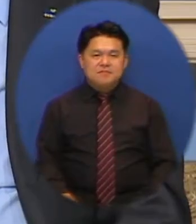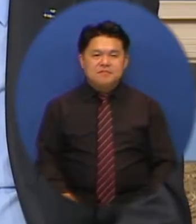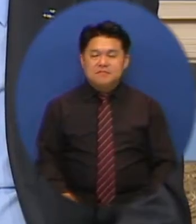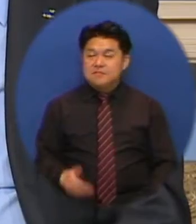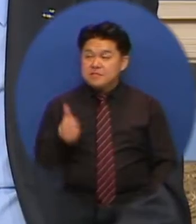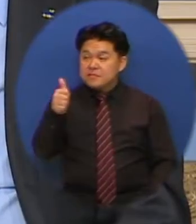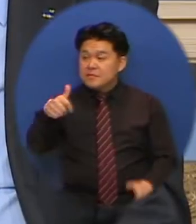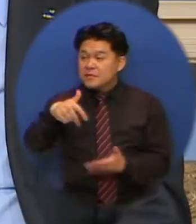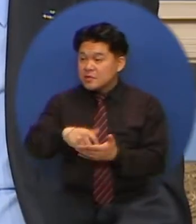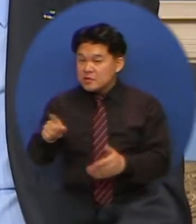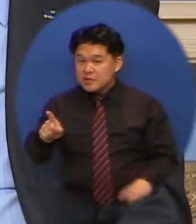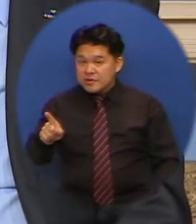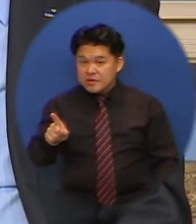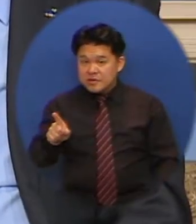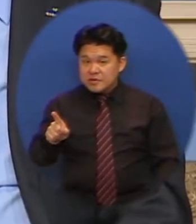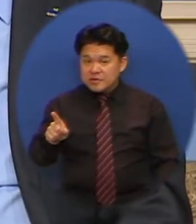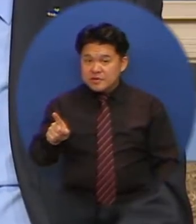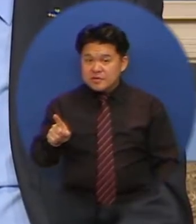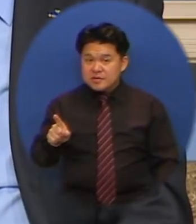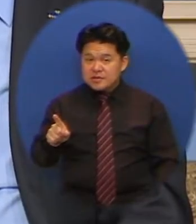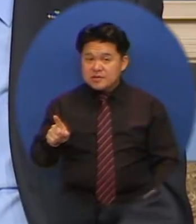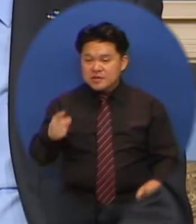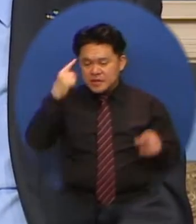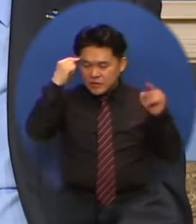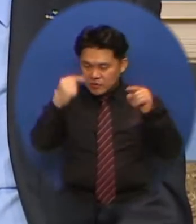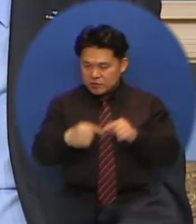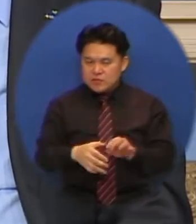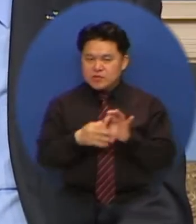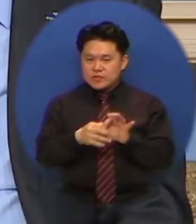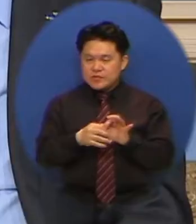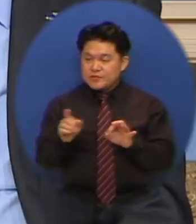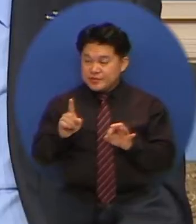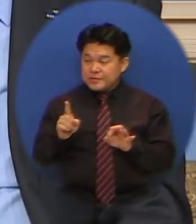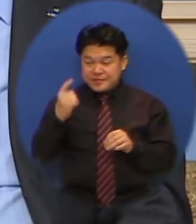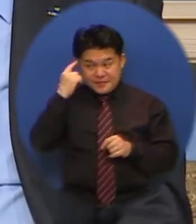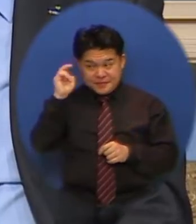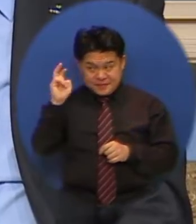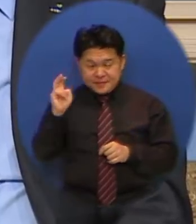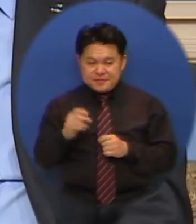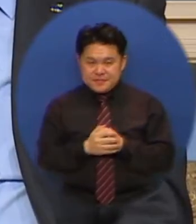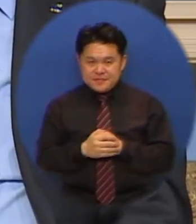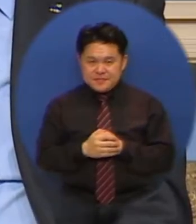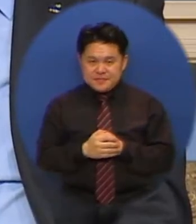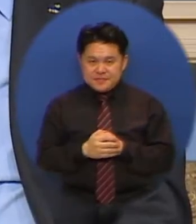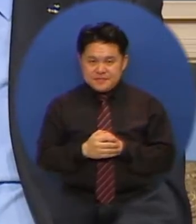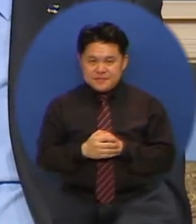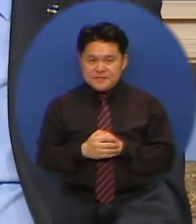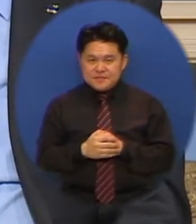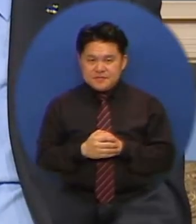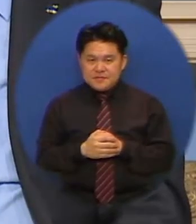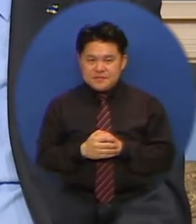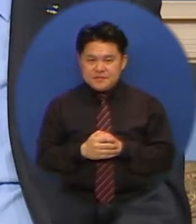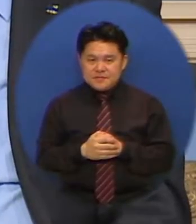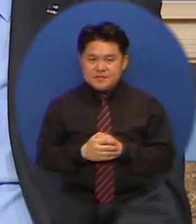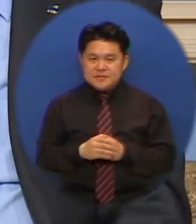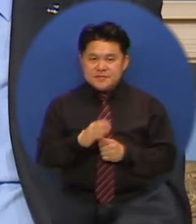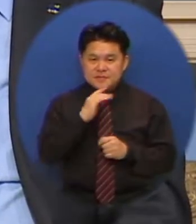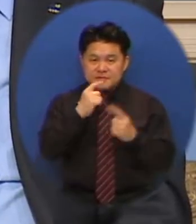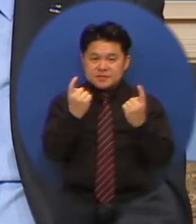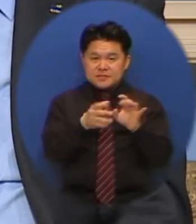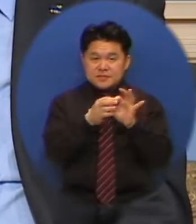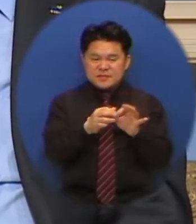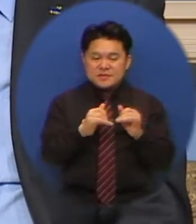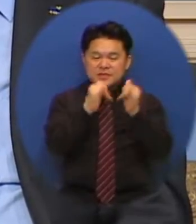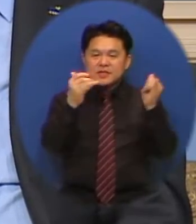부분에 대해서 회장으로서 이제 현장 소통의 한 부분이라고 생각을 합니다. 그 일선에 있는 민간 영역에 있는